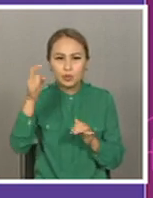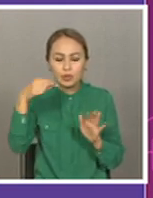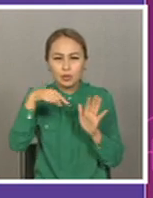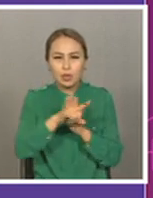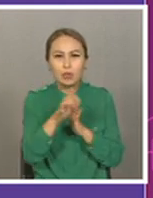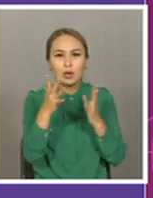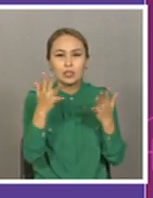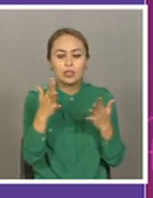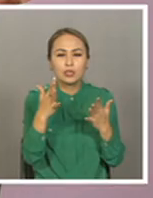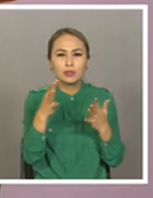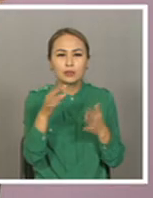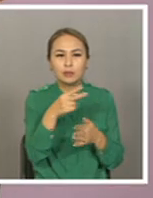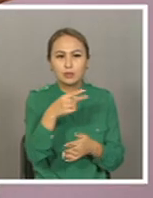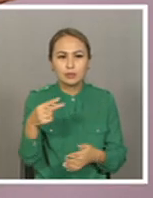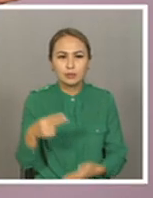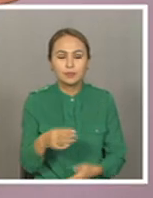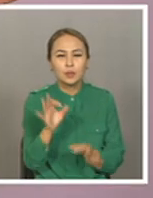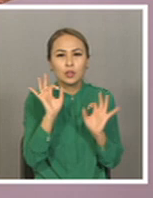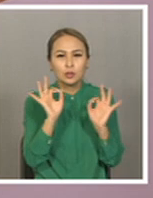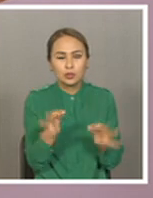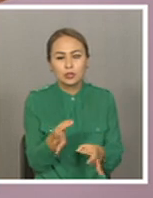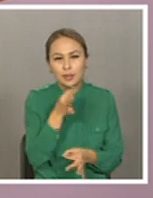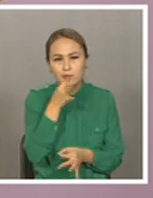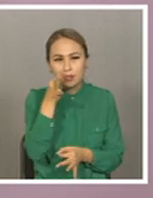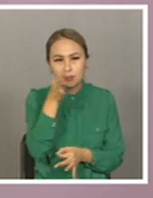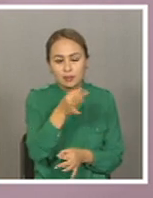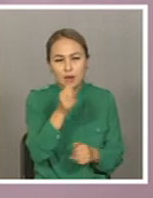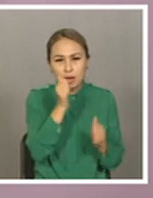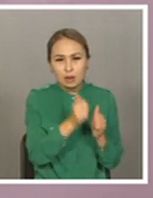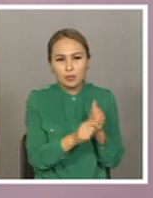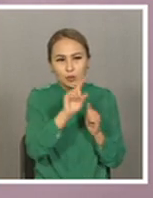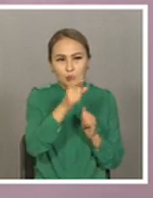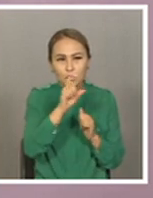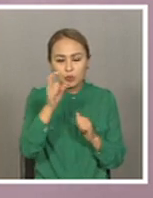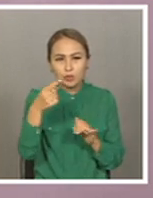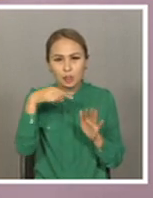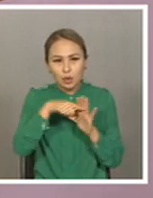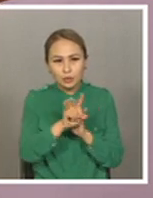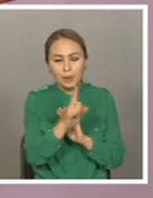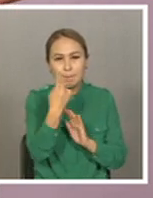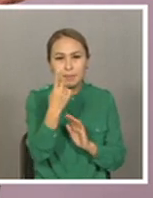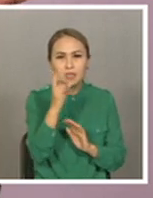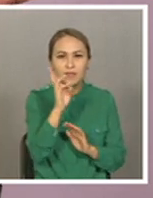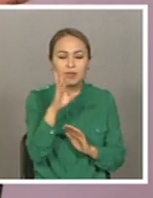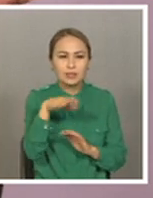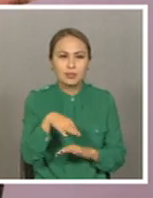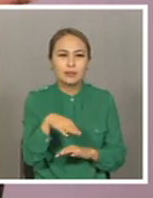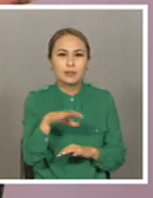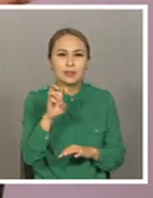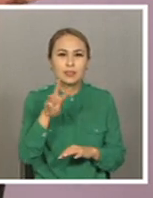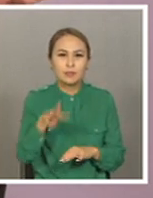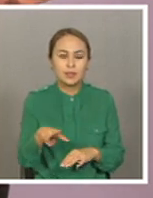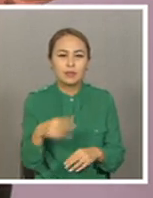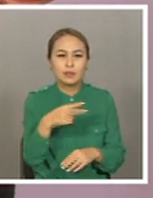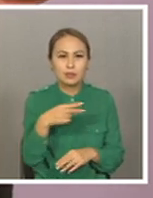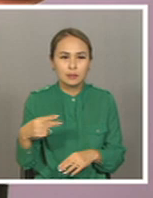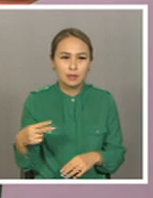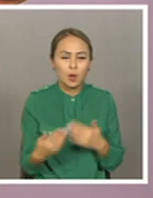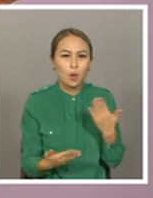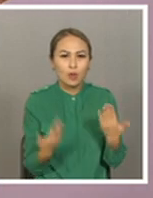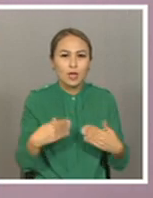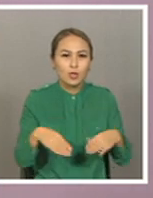нешеге тең? Дұрыс айтасыңдар, әрбір торкөздің ауданы 1 квадрат сантиметрге тең. Олай